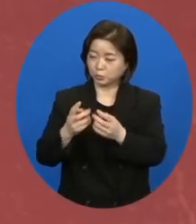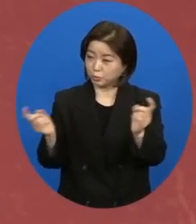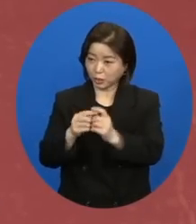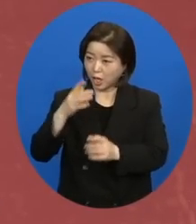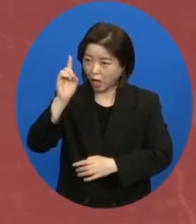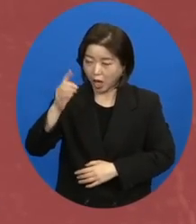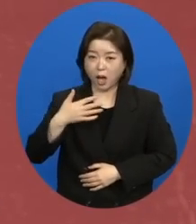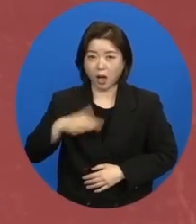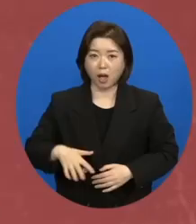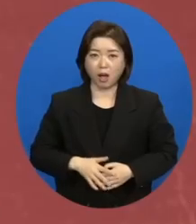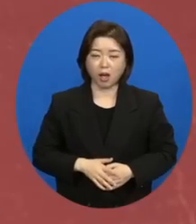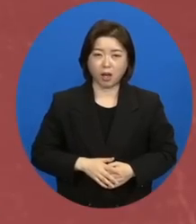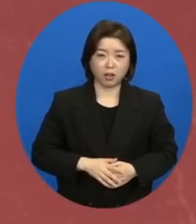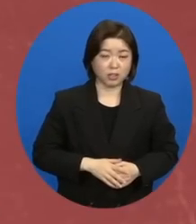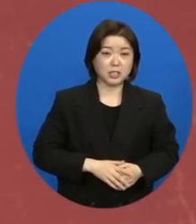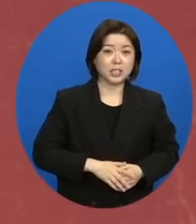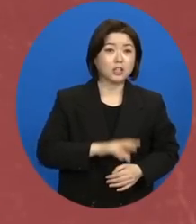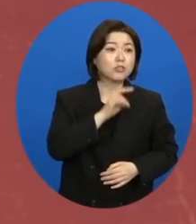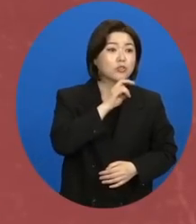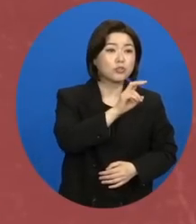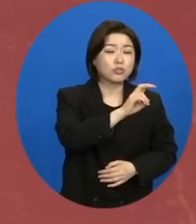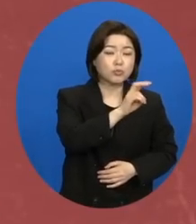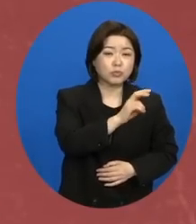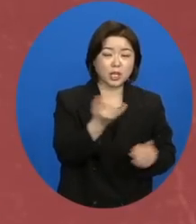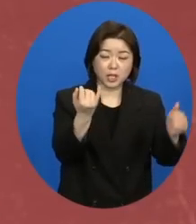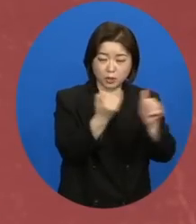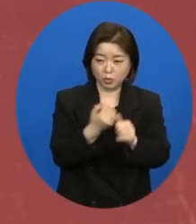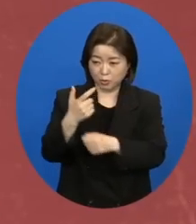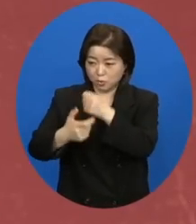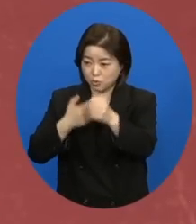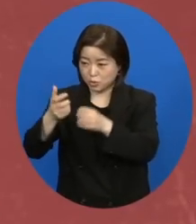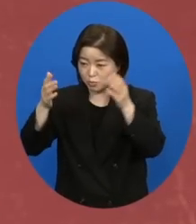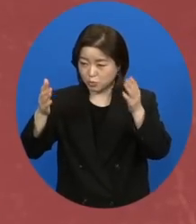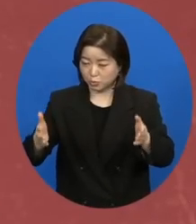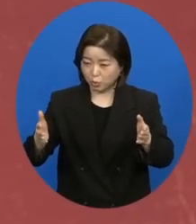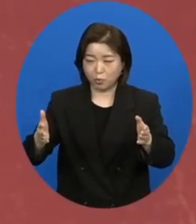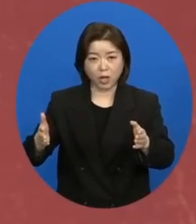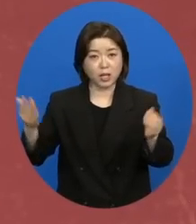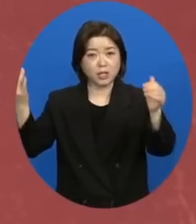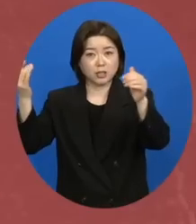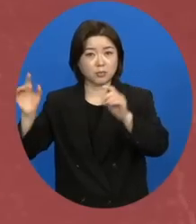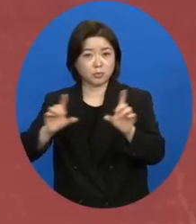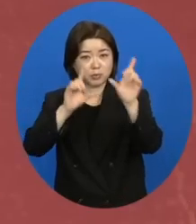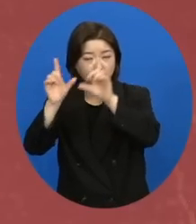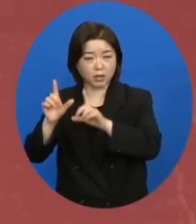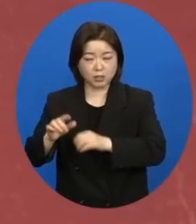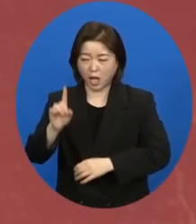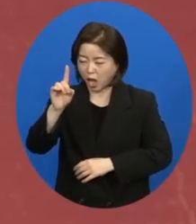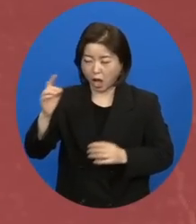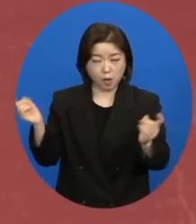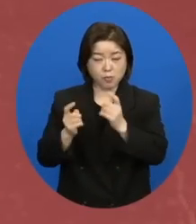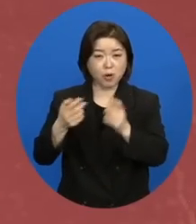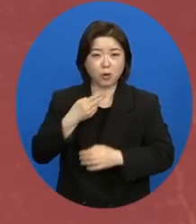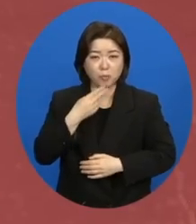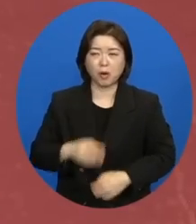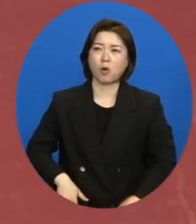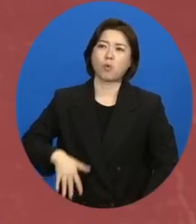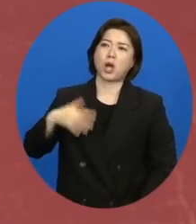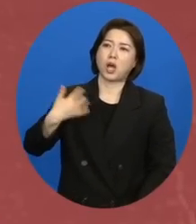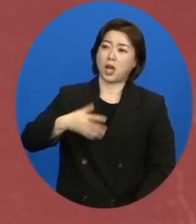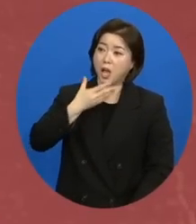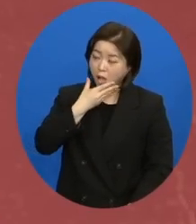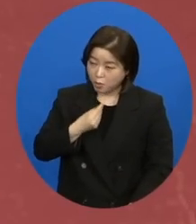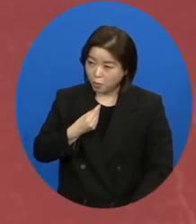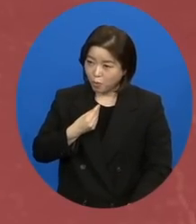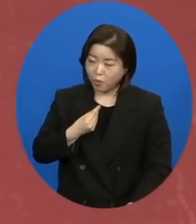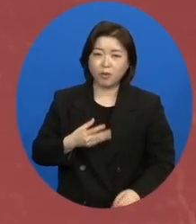60년, 20살에 결혼해서 60년 동안 80을 살았는데 한 번도 안 싸웠다고. 아우, 행복하시겠네요.